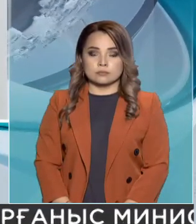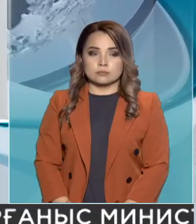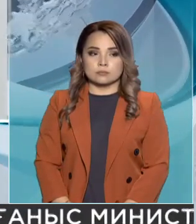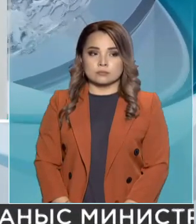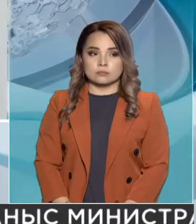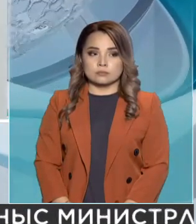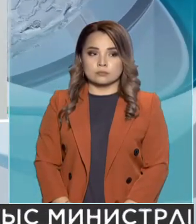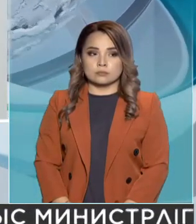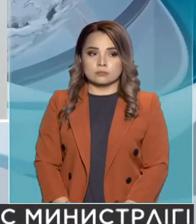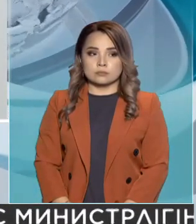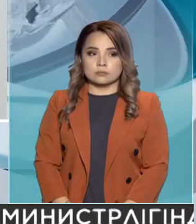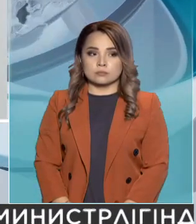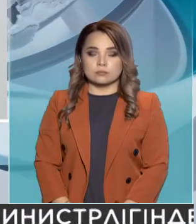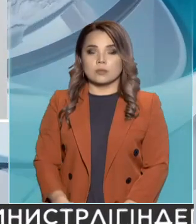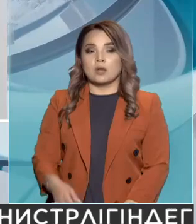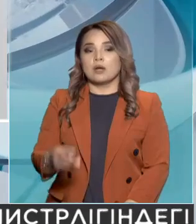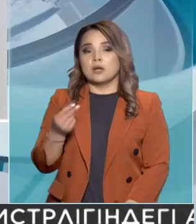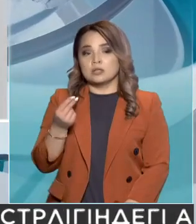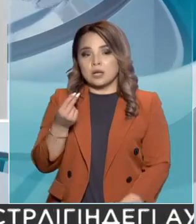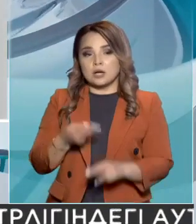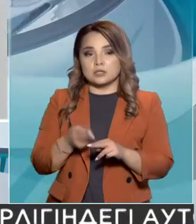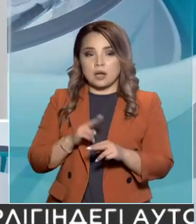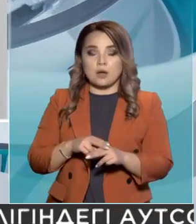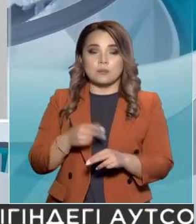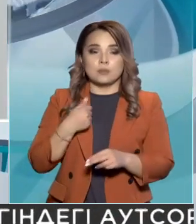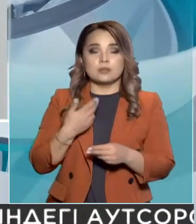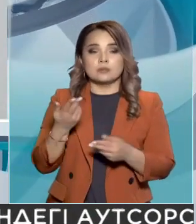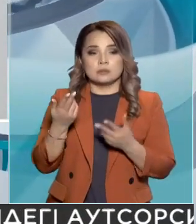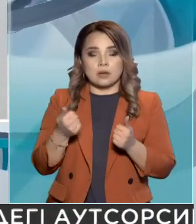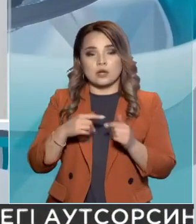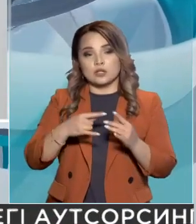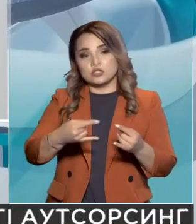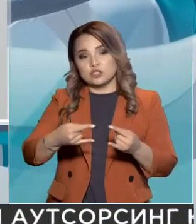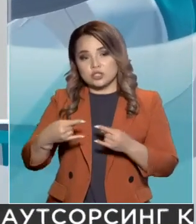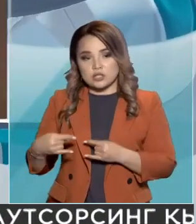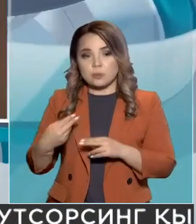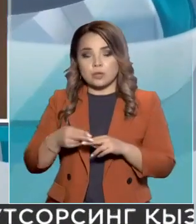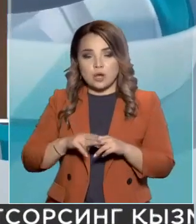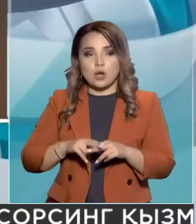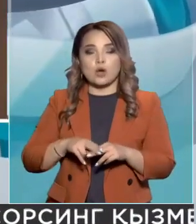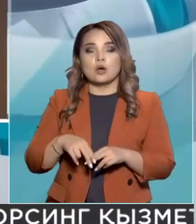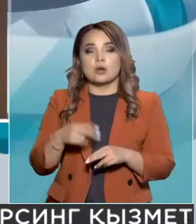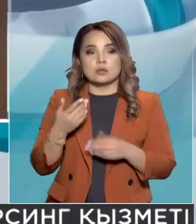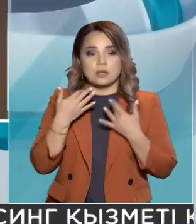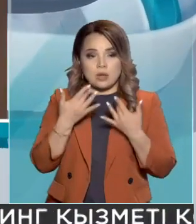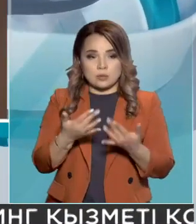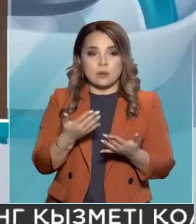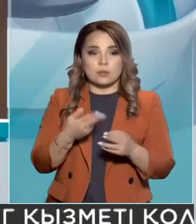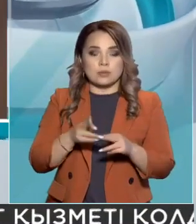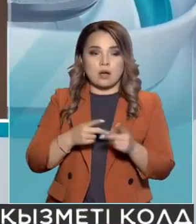хозяйларынан соң қайтару үшін ақша сұраған. Қанша нөмір саттың? Жетеу.